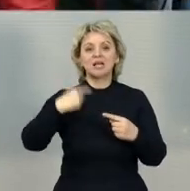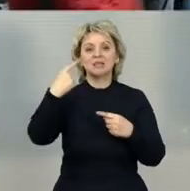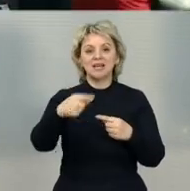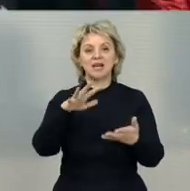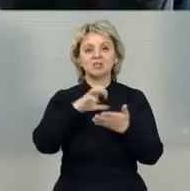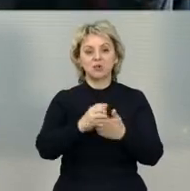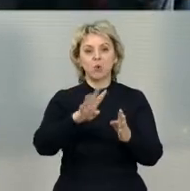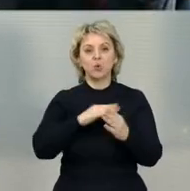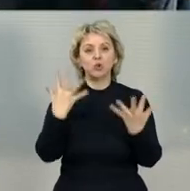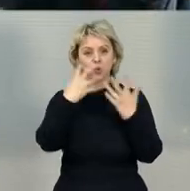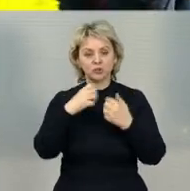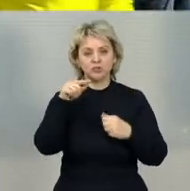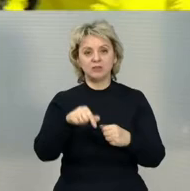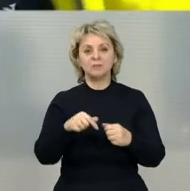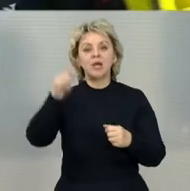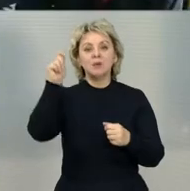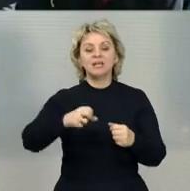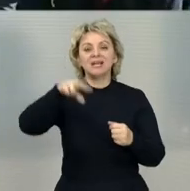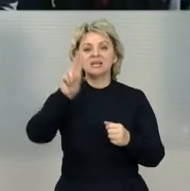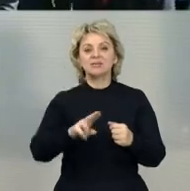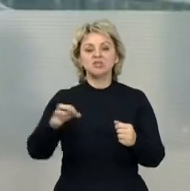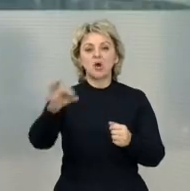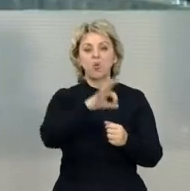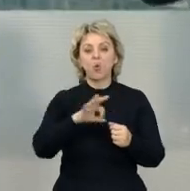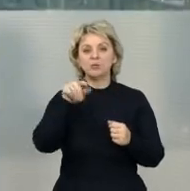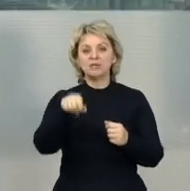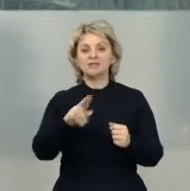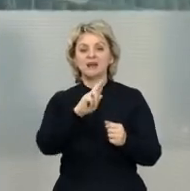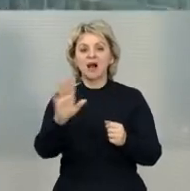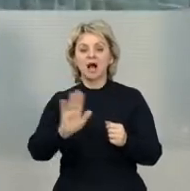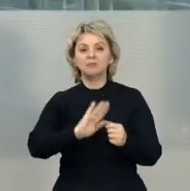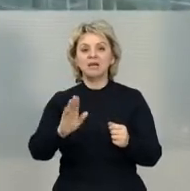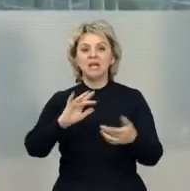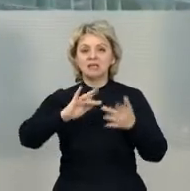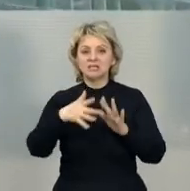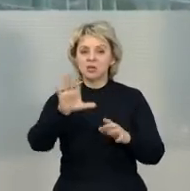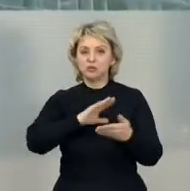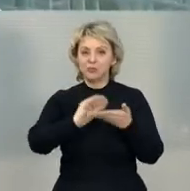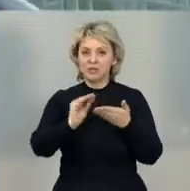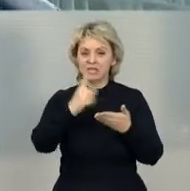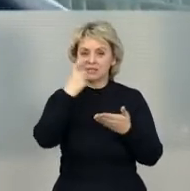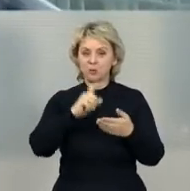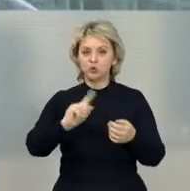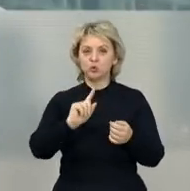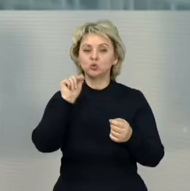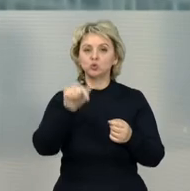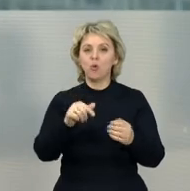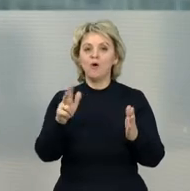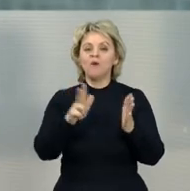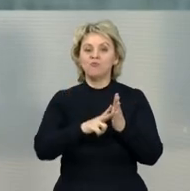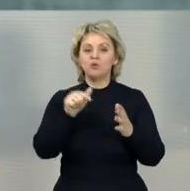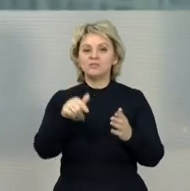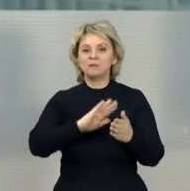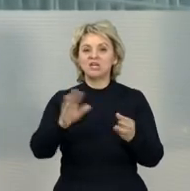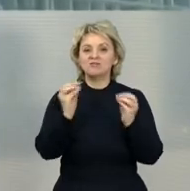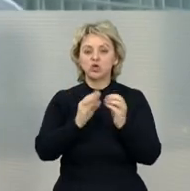и занимали очередь с ночи. Приехал специально с области. Как бы не на сайте было написано, сообщено, что